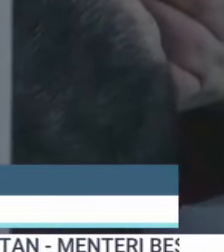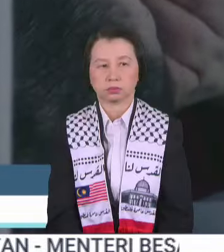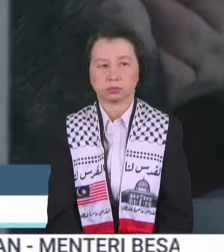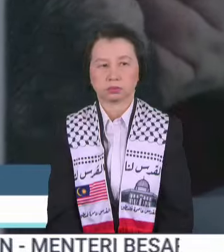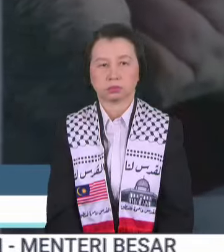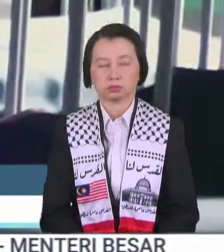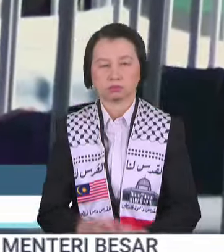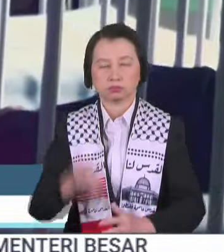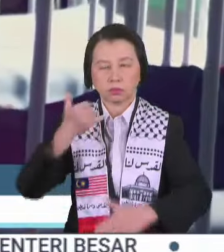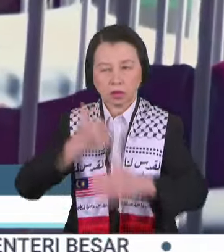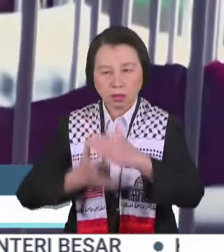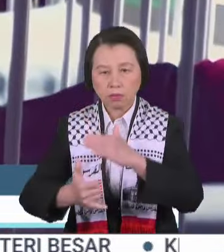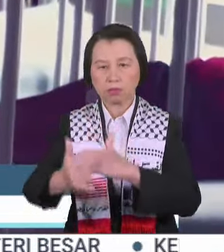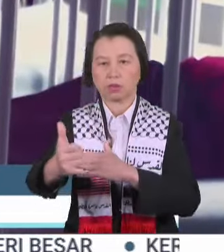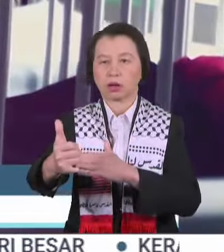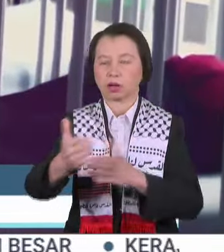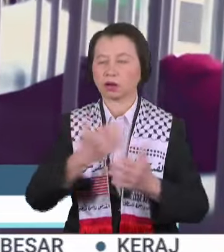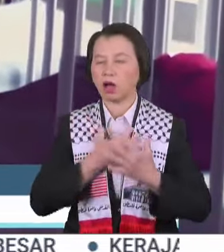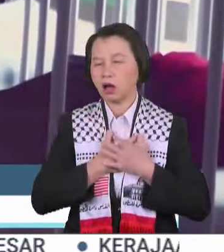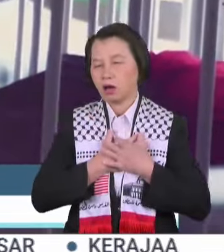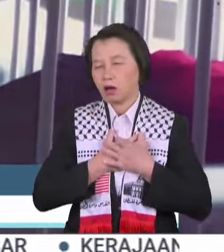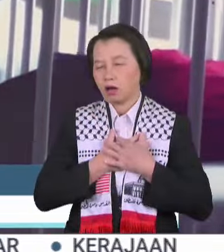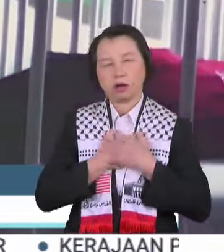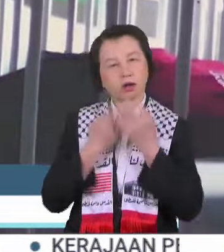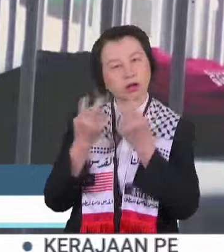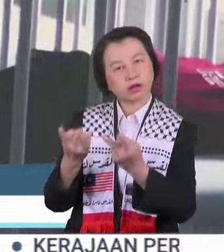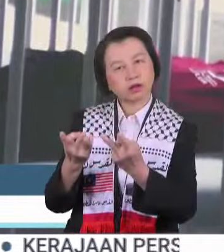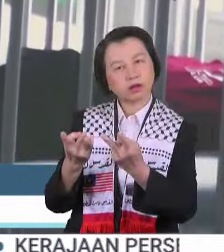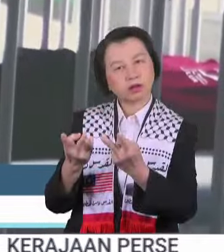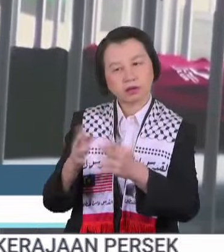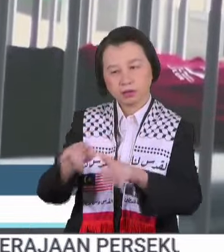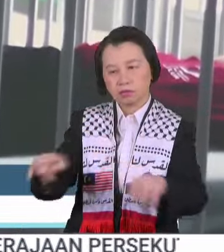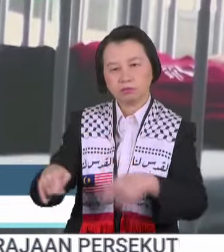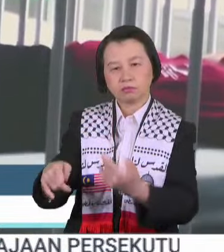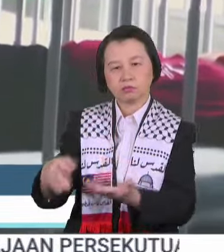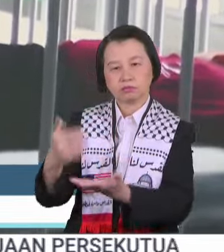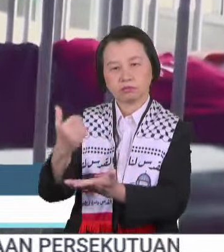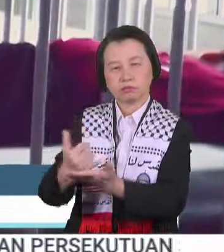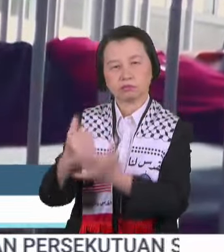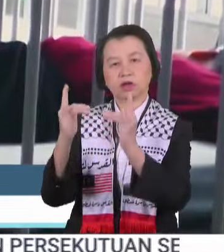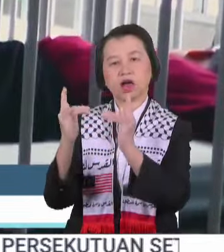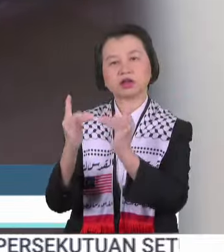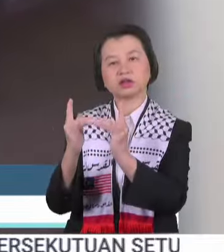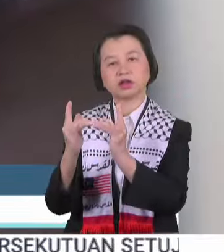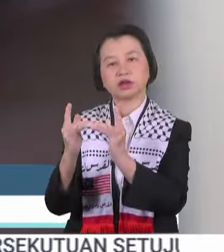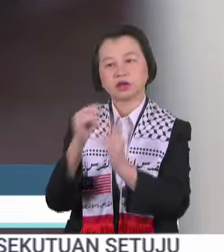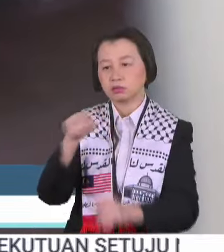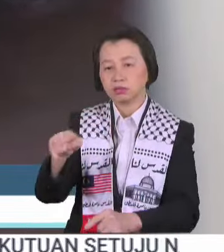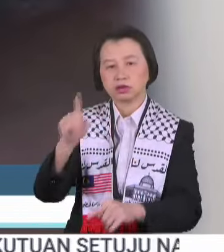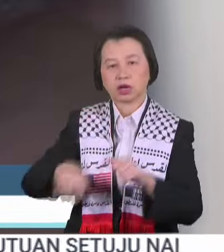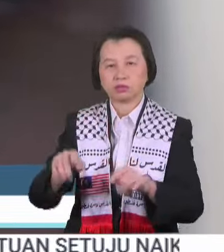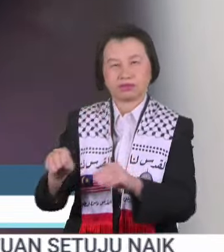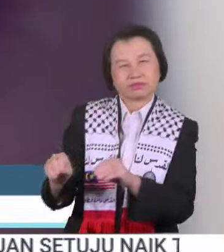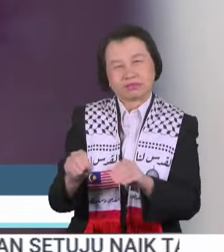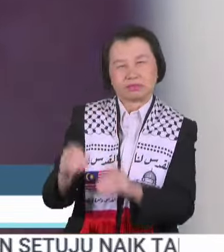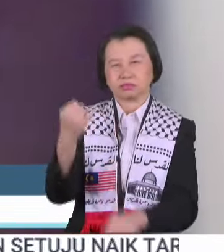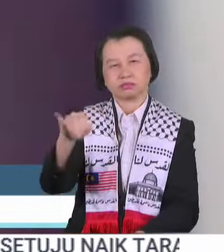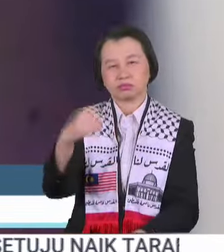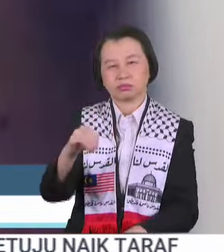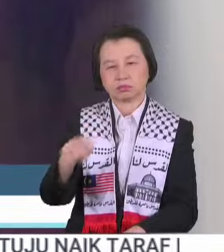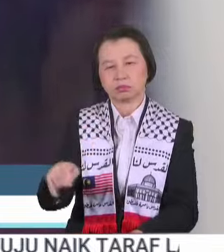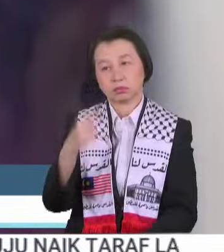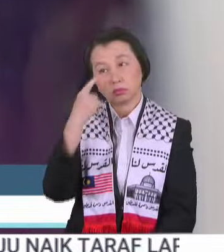Sebaik melangkah masuk, hati tersentuh melihat penghuninya yang terdampar di katil kerana tidak mampu bergerak. Hanya